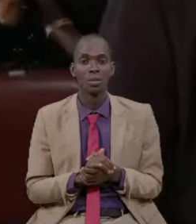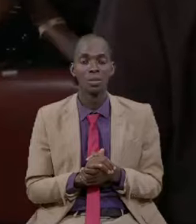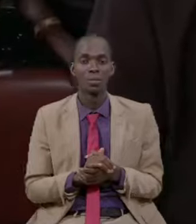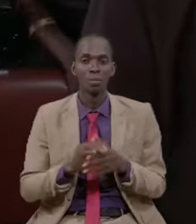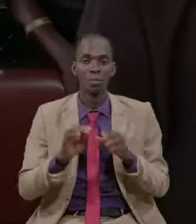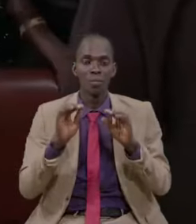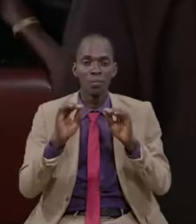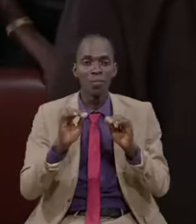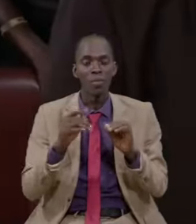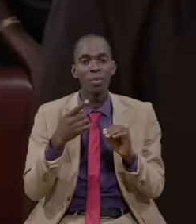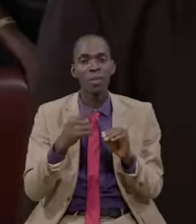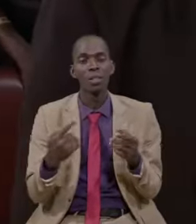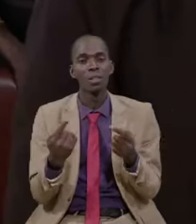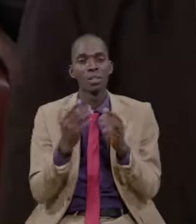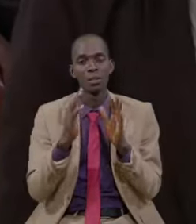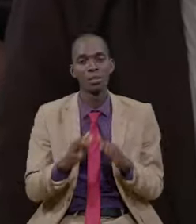Enseigne aux pécheurs